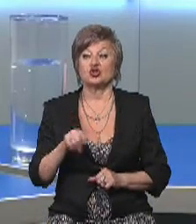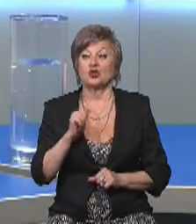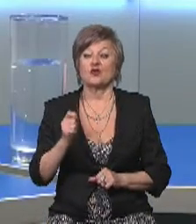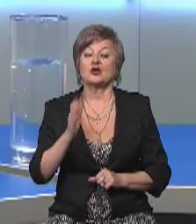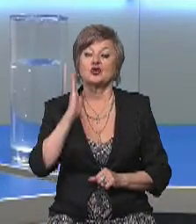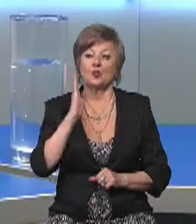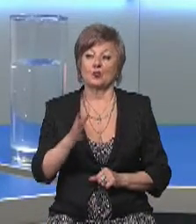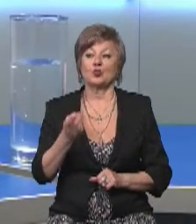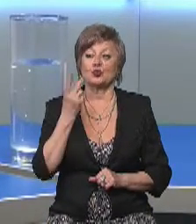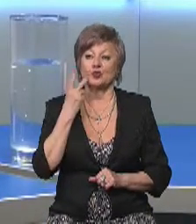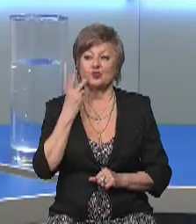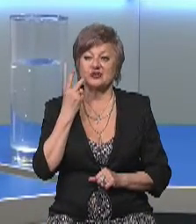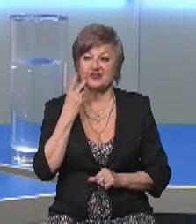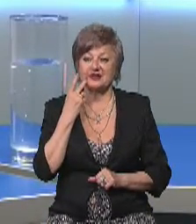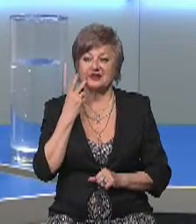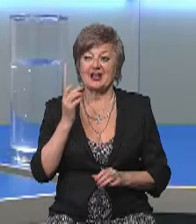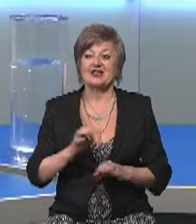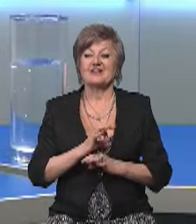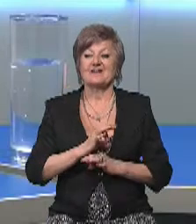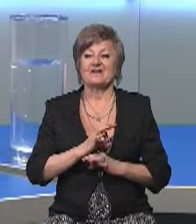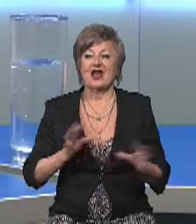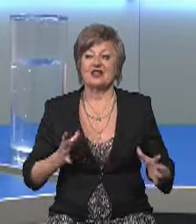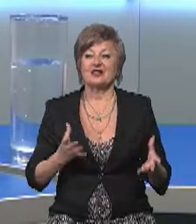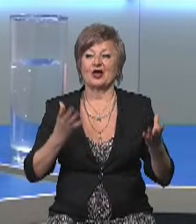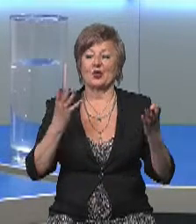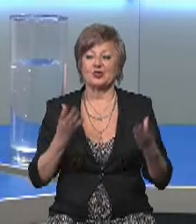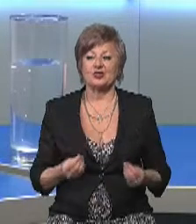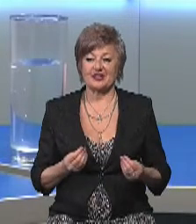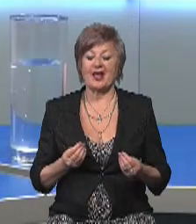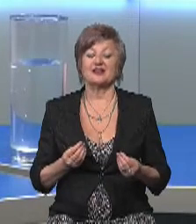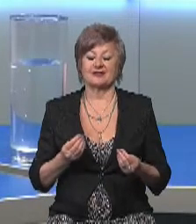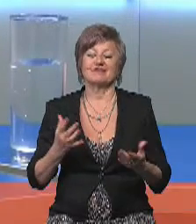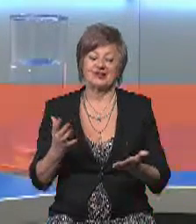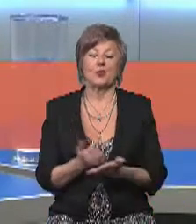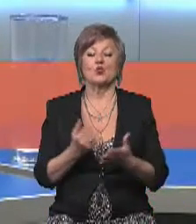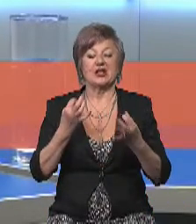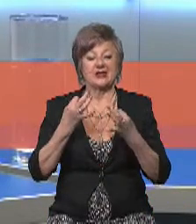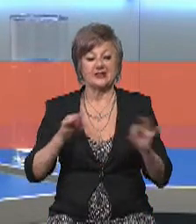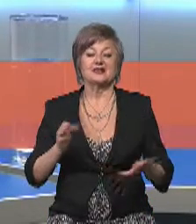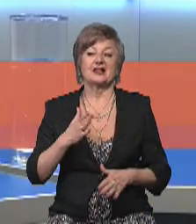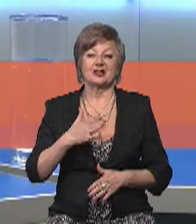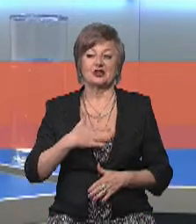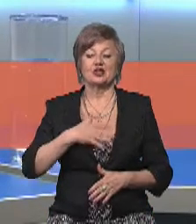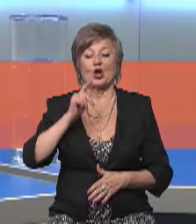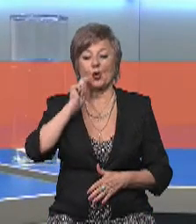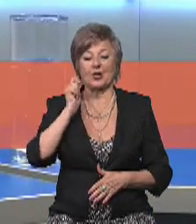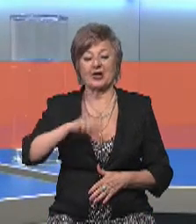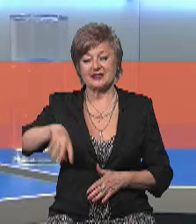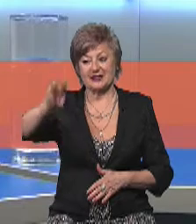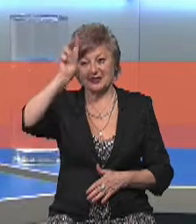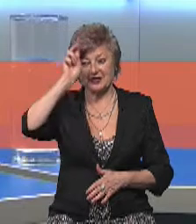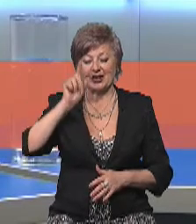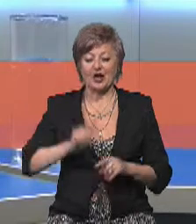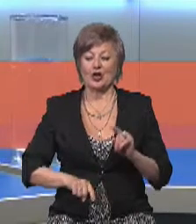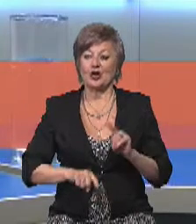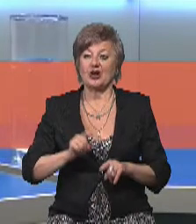як завжди, святкувати день набуття незалежності нашою українською державою,